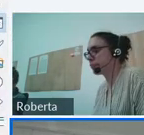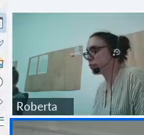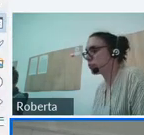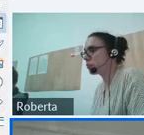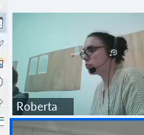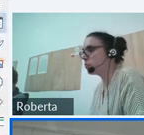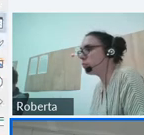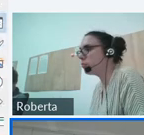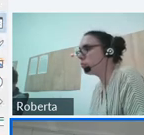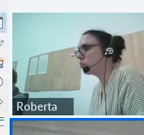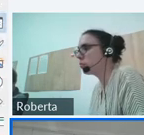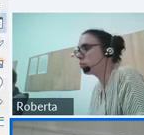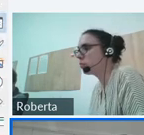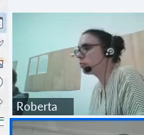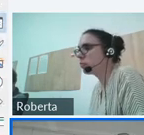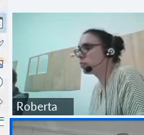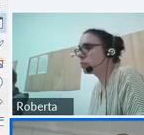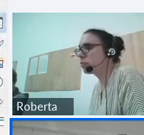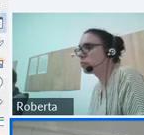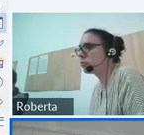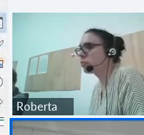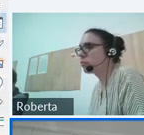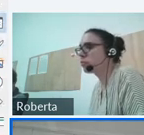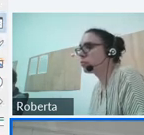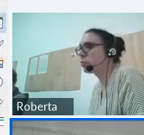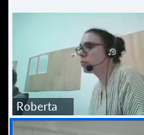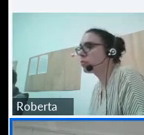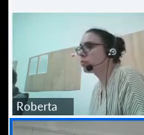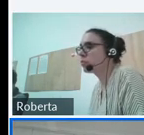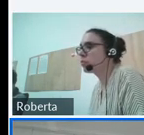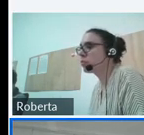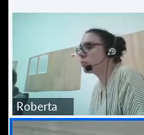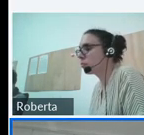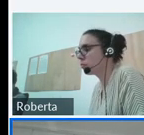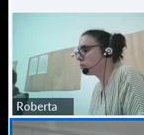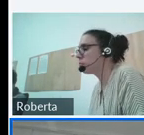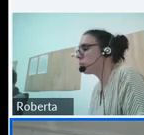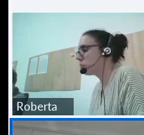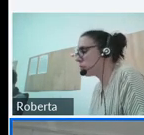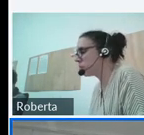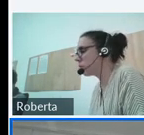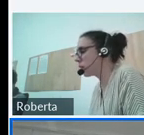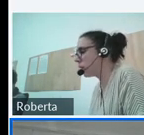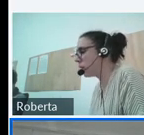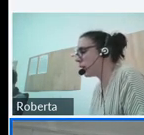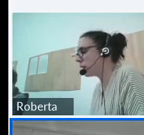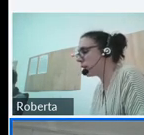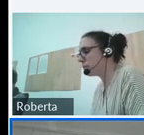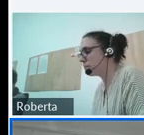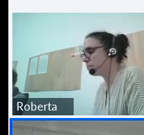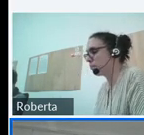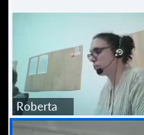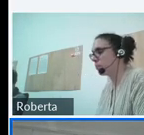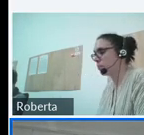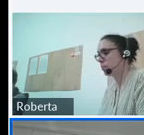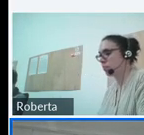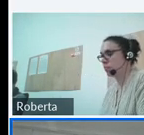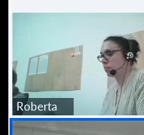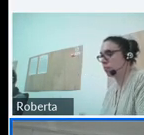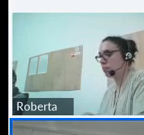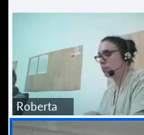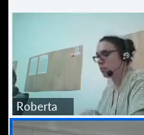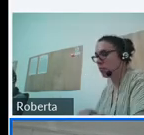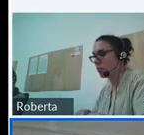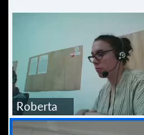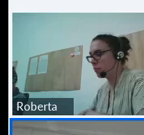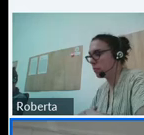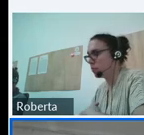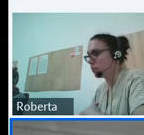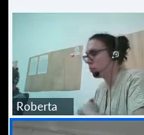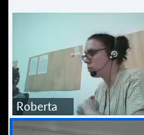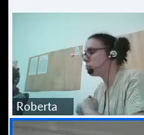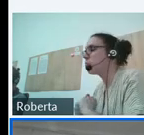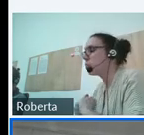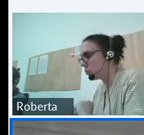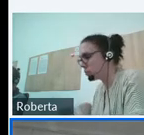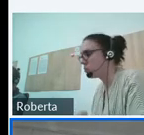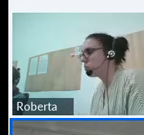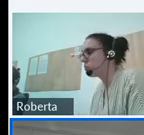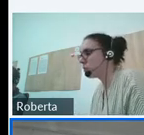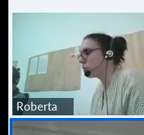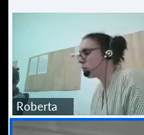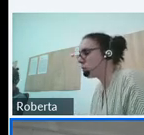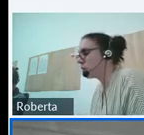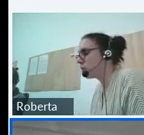presentazione. Visualizza FNF5 e dovrebbe partire. Allora, questo chiudo. Ok, vedete?